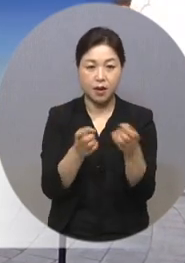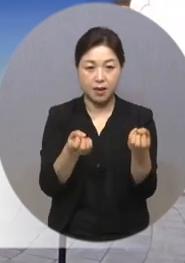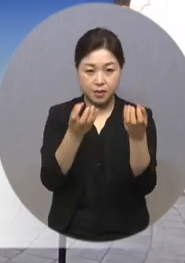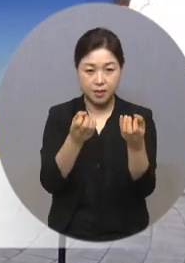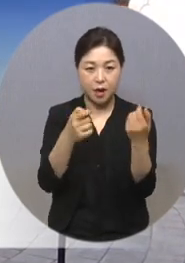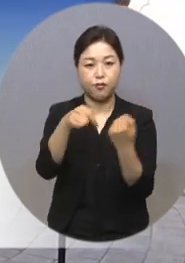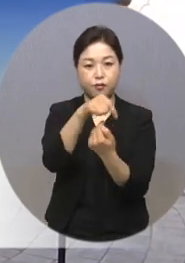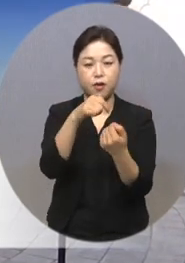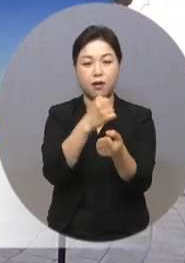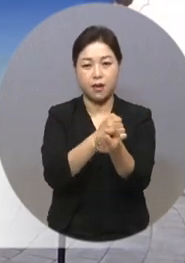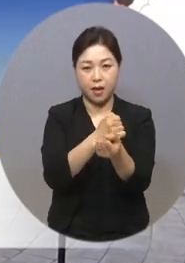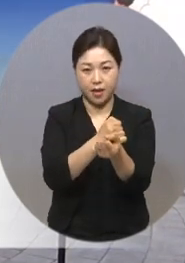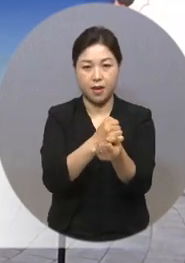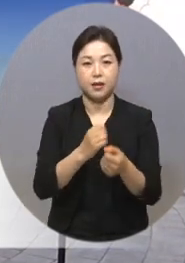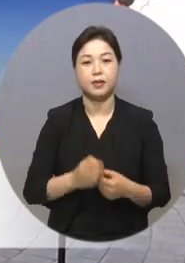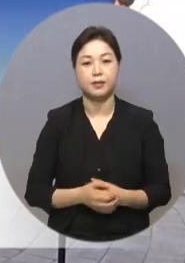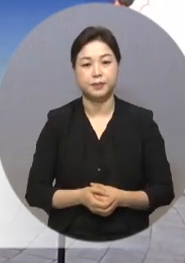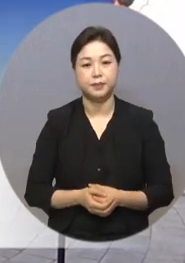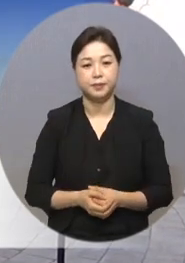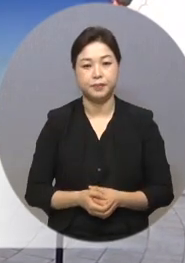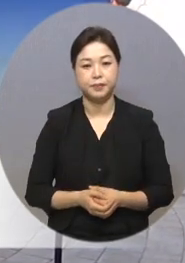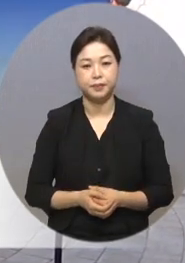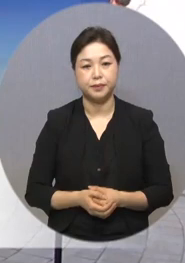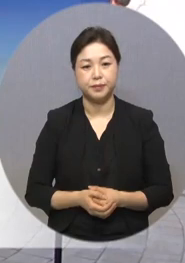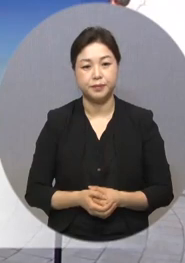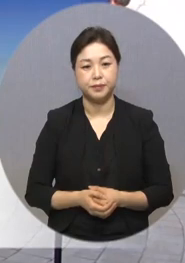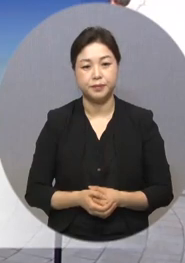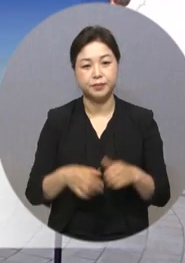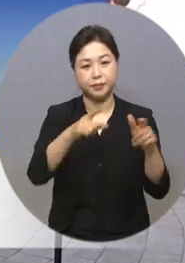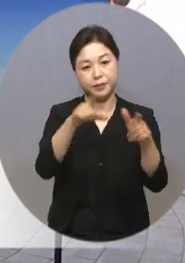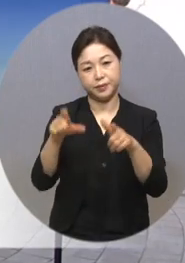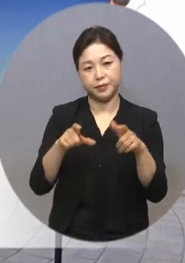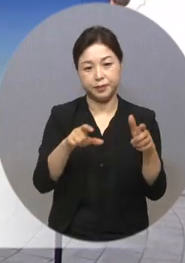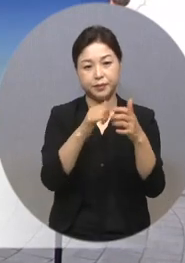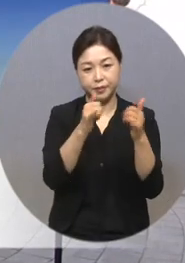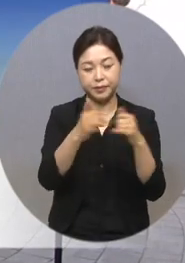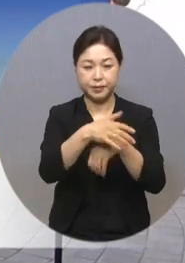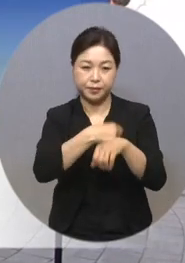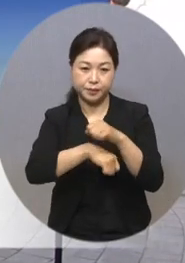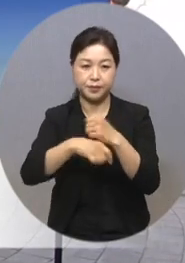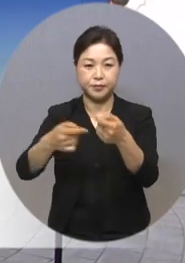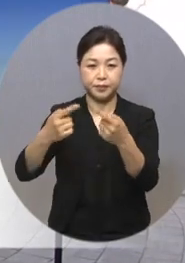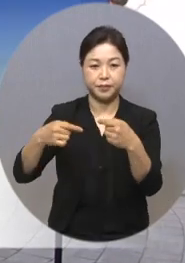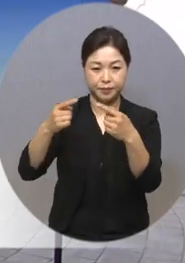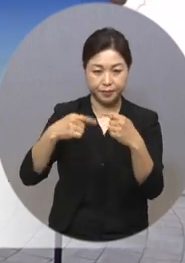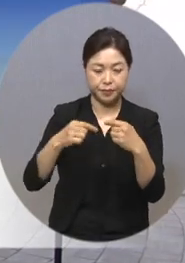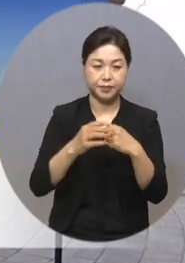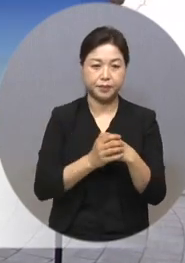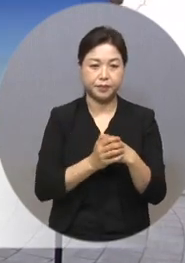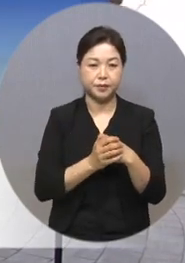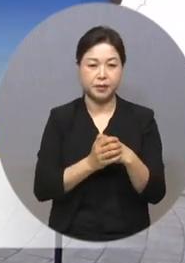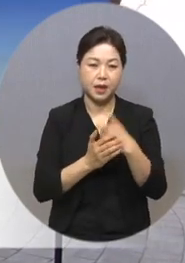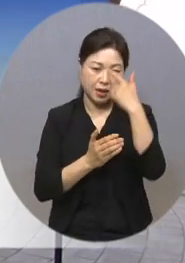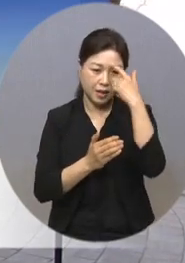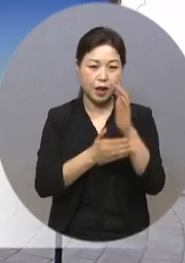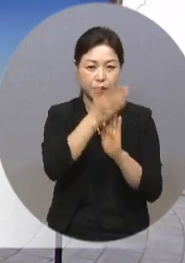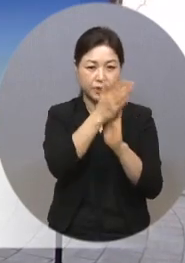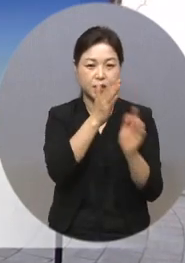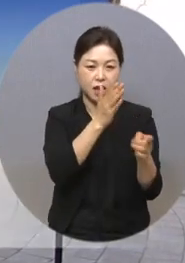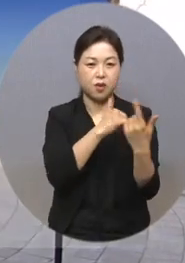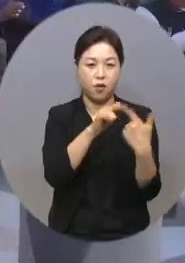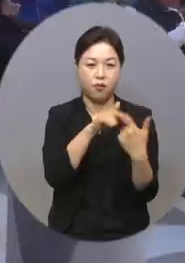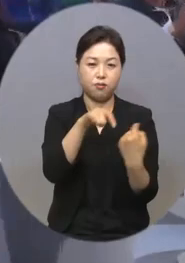를 운영하는 바로 이 해주시면 되구요 너 지금 삼양사 아니 온 것이리라 어떤 활성화 되었으면